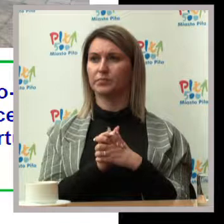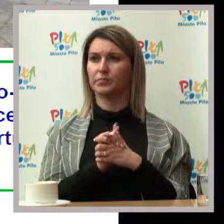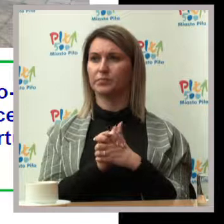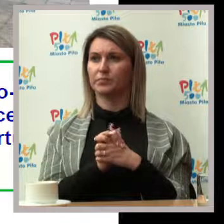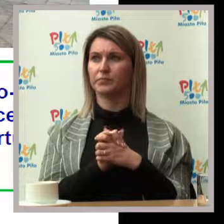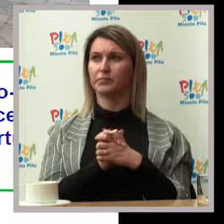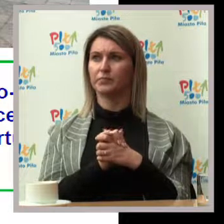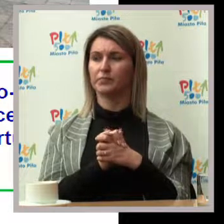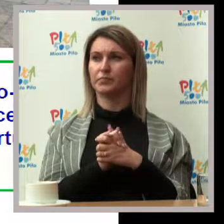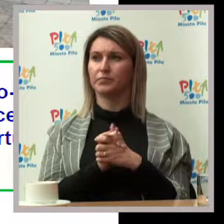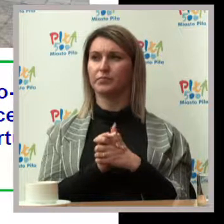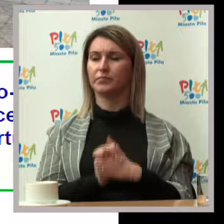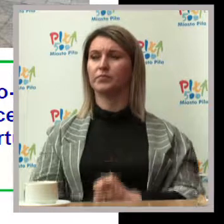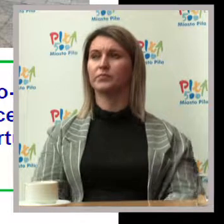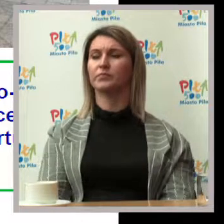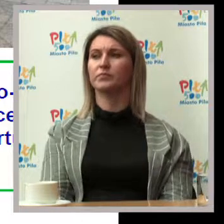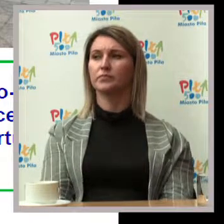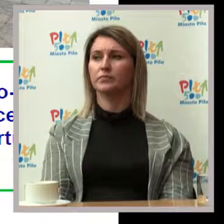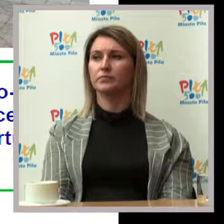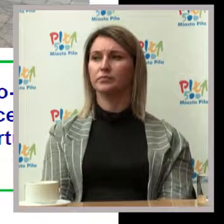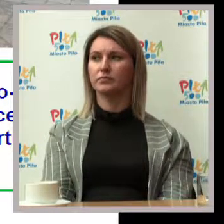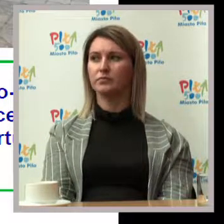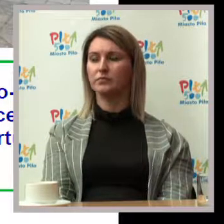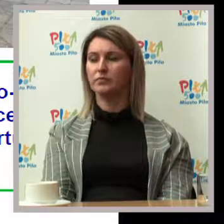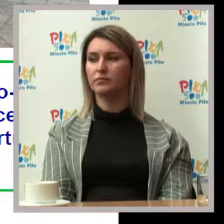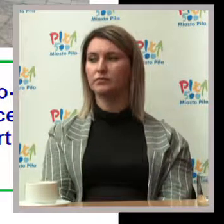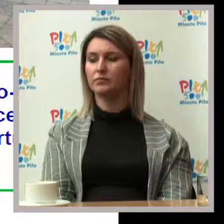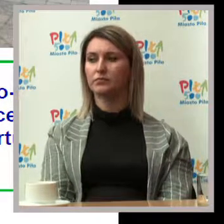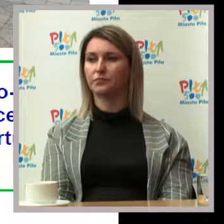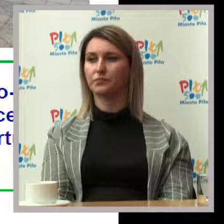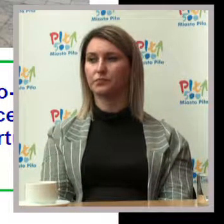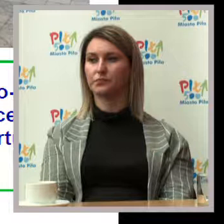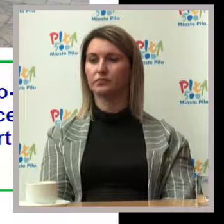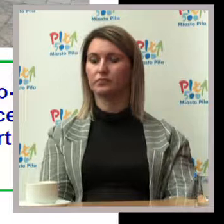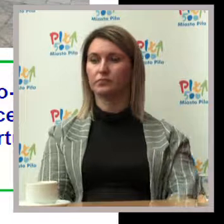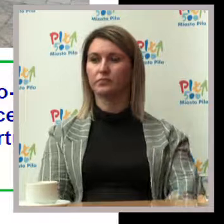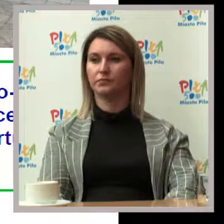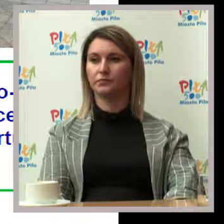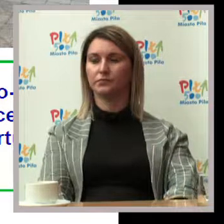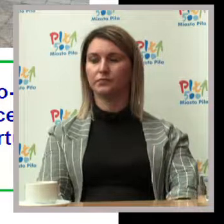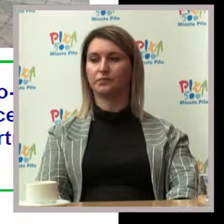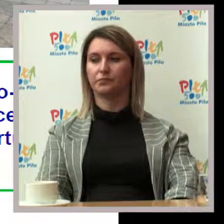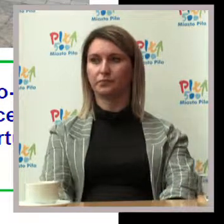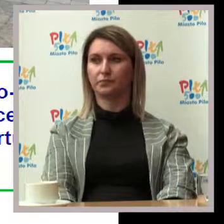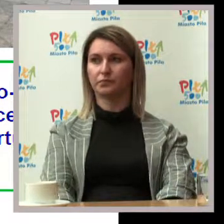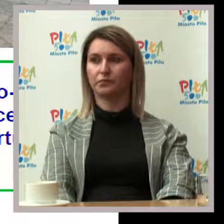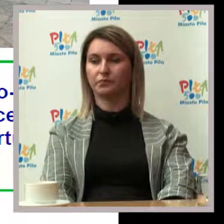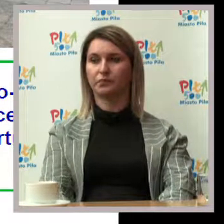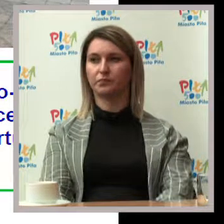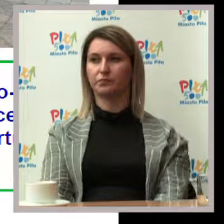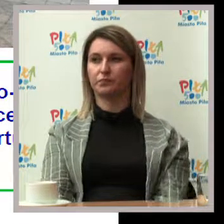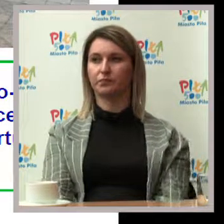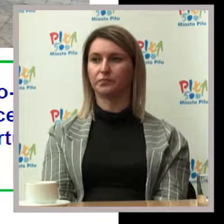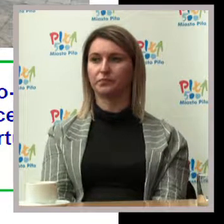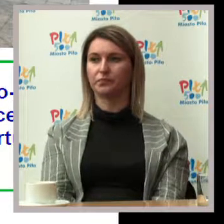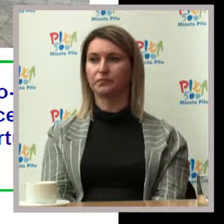wiąże się z zadaniem związanym ze wspieraniem gospodarki niskoemisyjnej, której podstawowym elementem, czyli to serce z DIP-u, właśnie jest